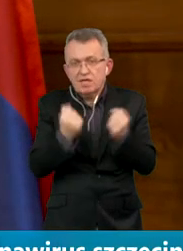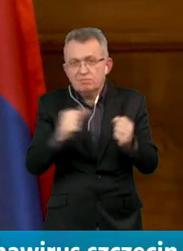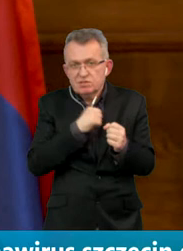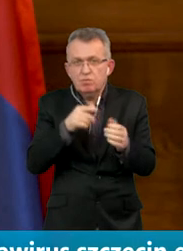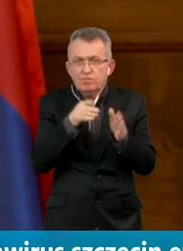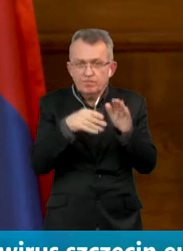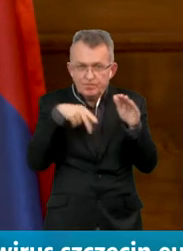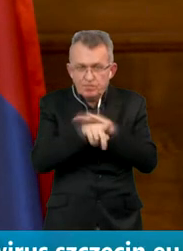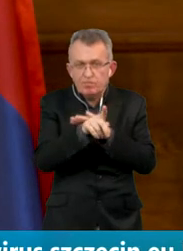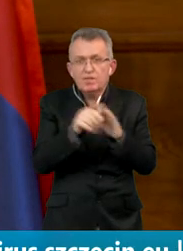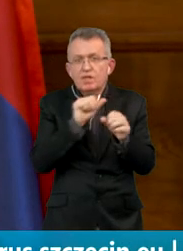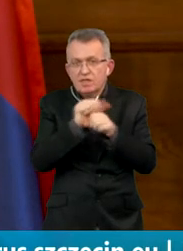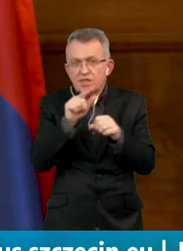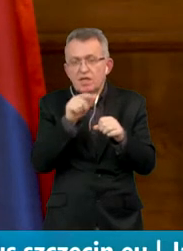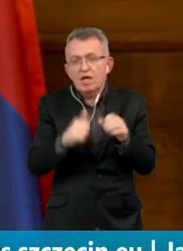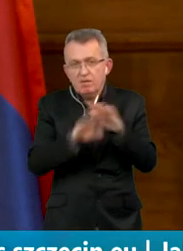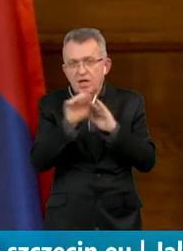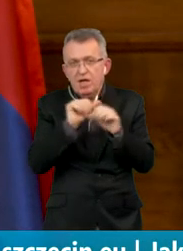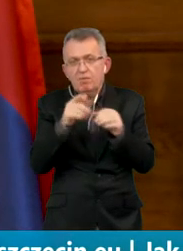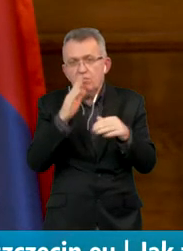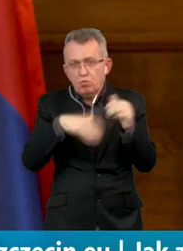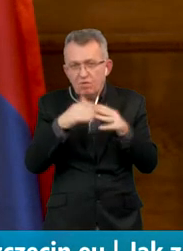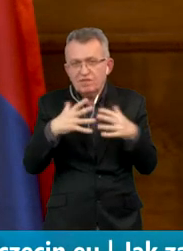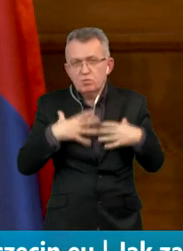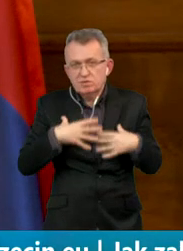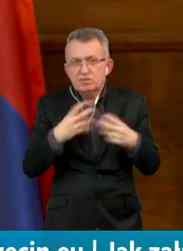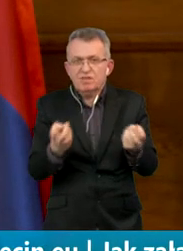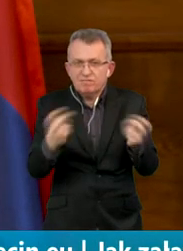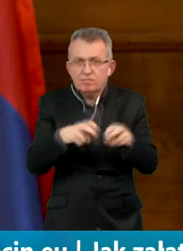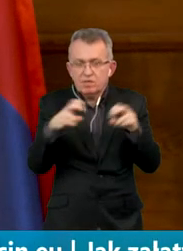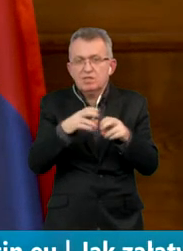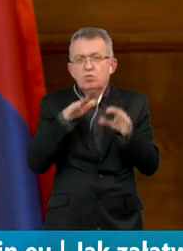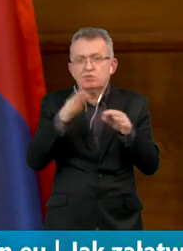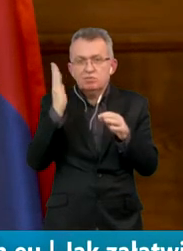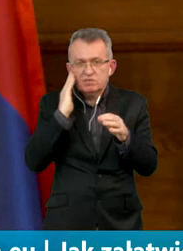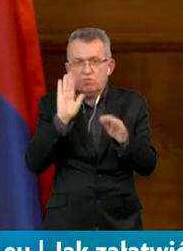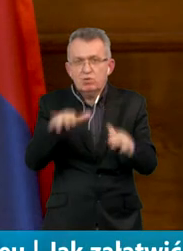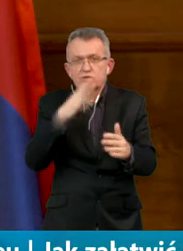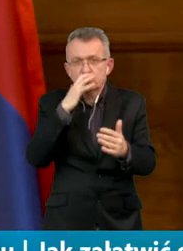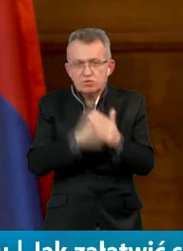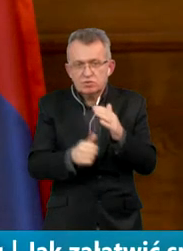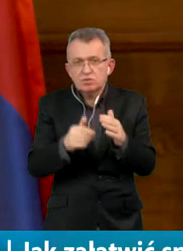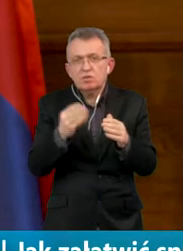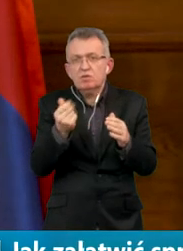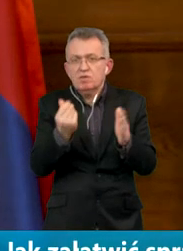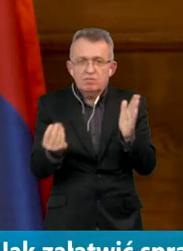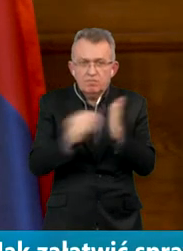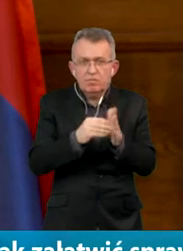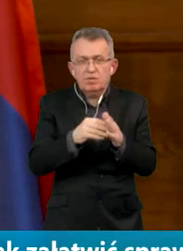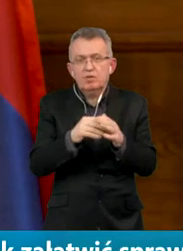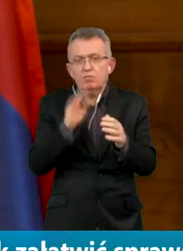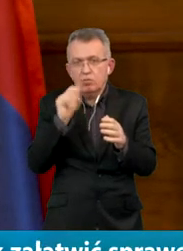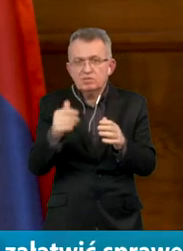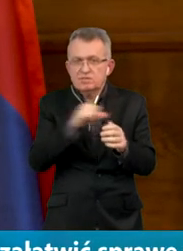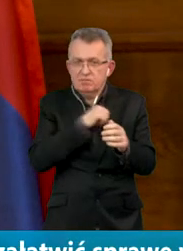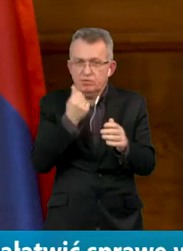oficynach, te łazienki budować, tworzyć. Część mieszkańców może skorzystać z programu dotacyjnego i zrobić to we